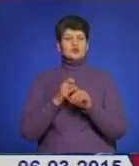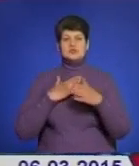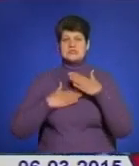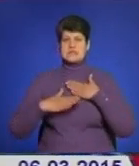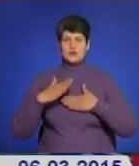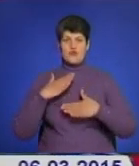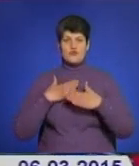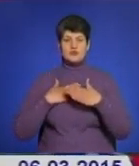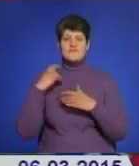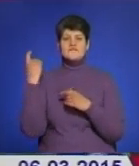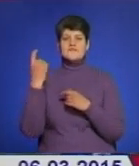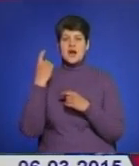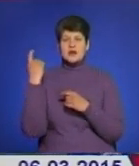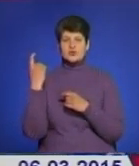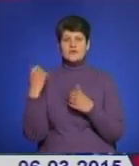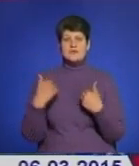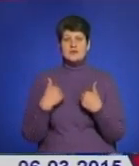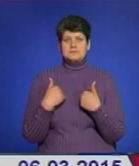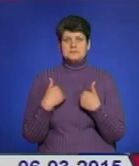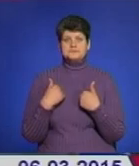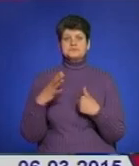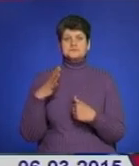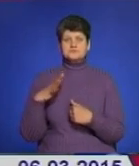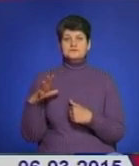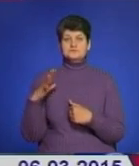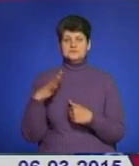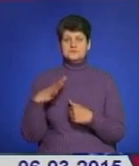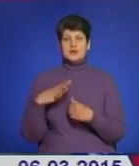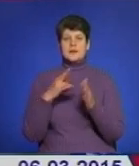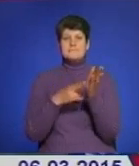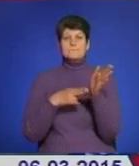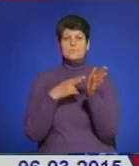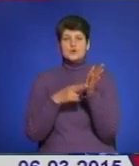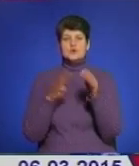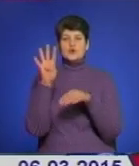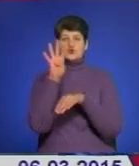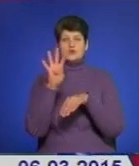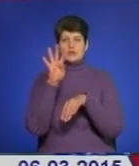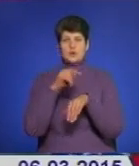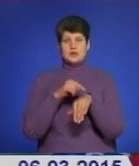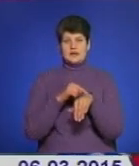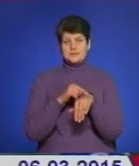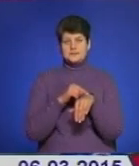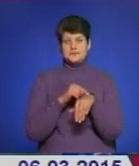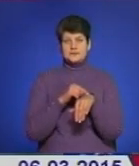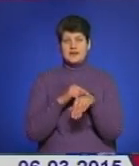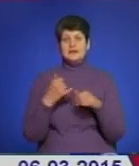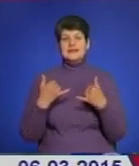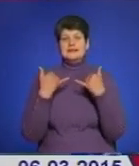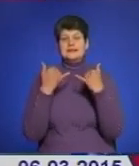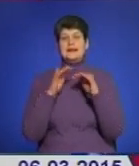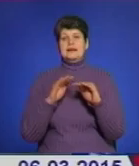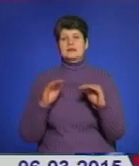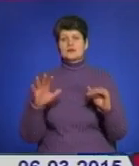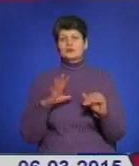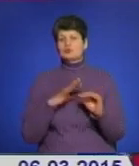І в Харкові ми чекали поїзда 4 години. Але для діток, для наших,